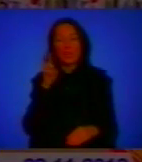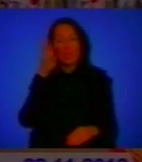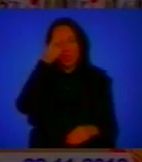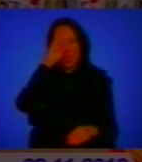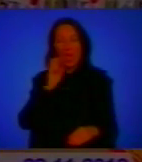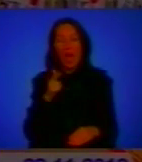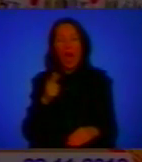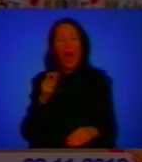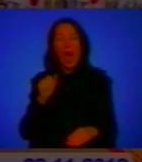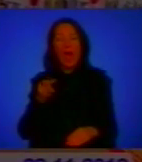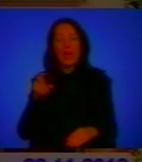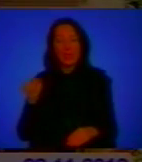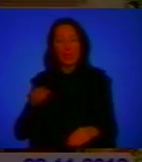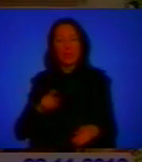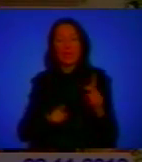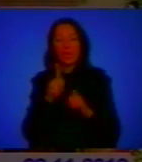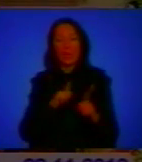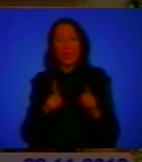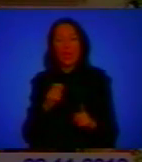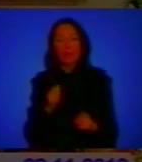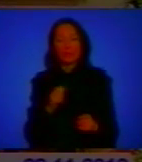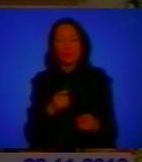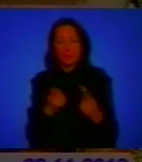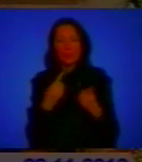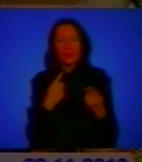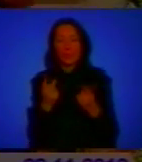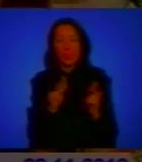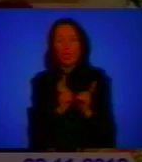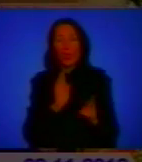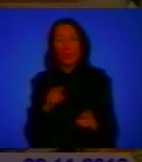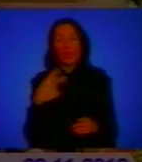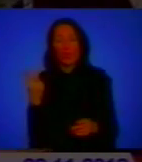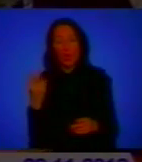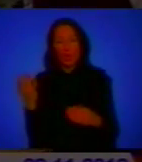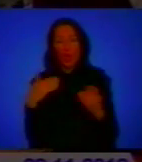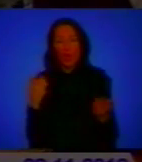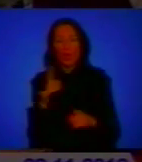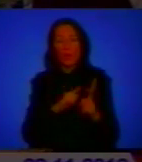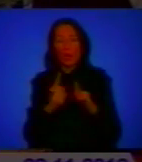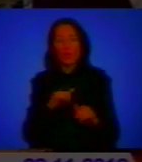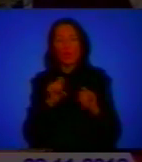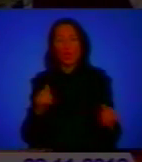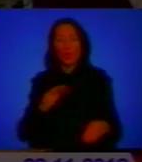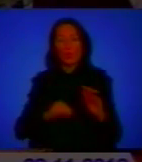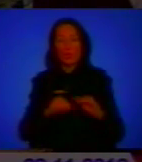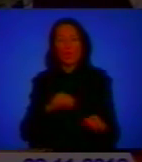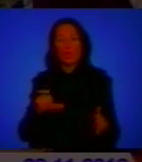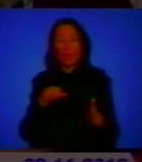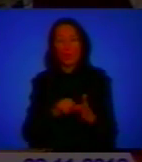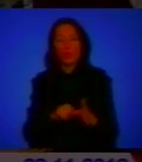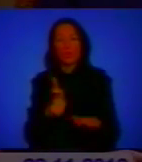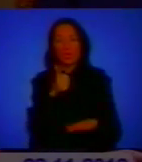офіційної церемонії в Абу-Дабі у президентському мишері в палаці відбулися двосторонні переговори у розширеному складі за участю очільників обох